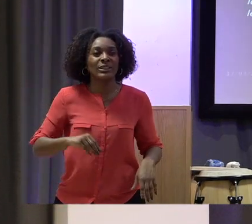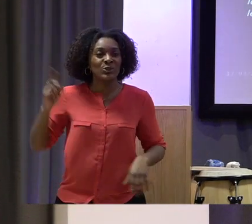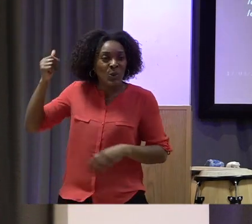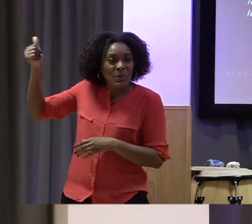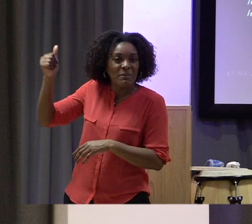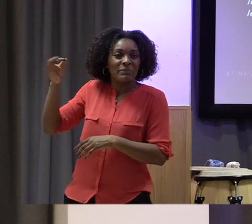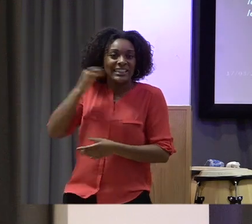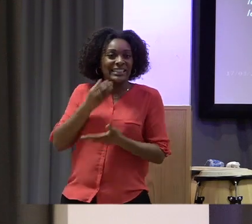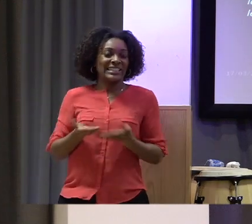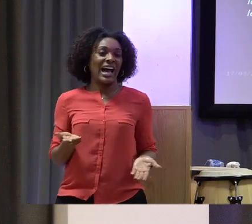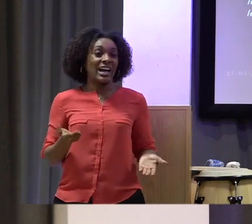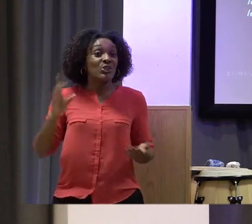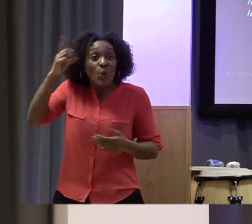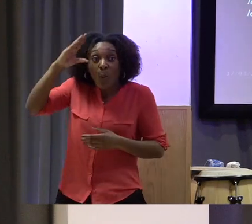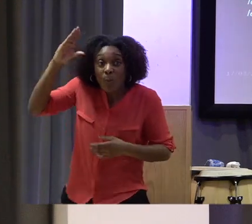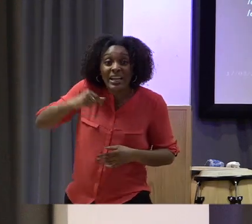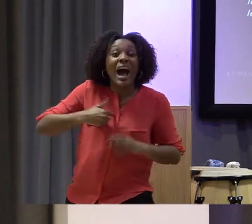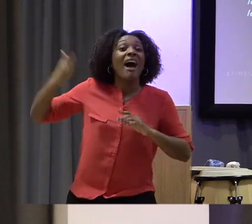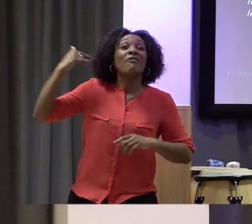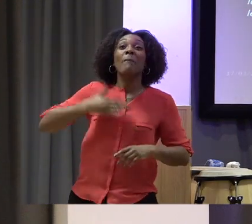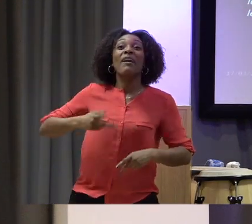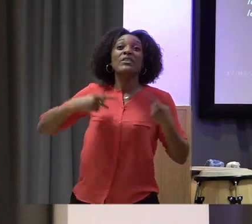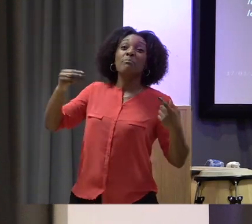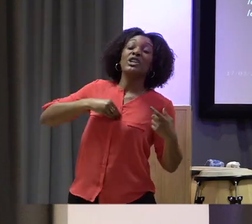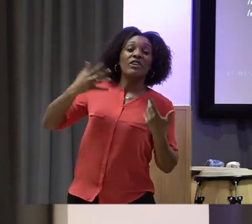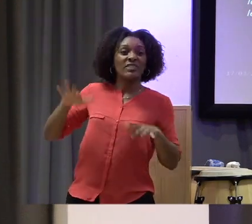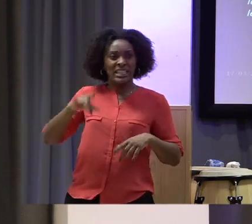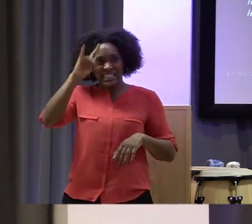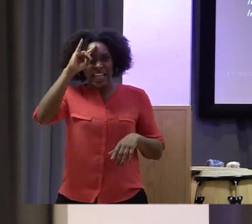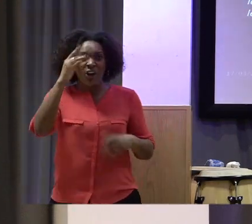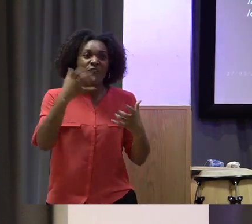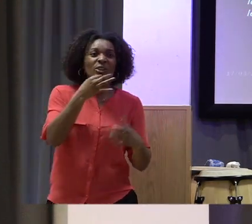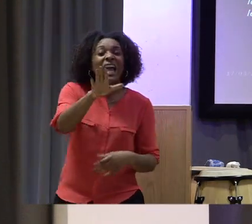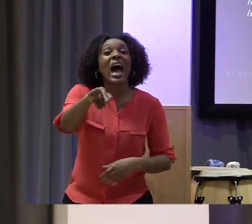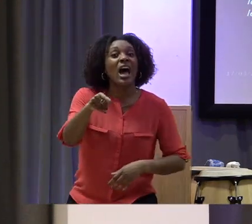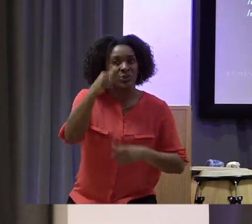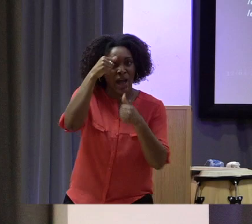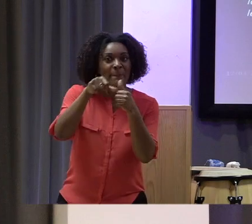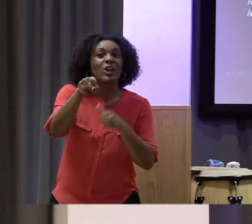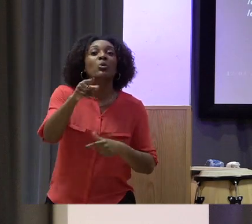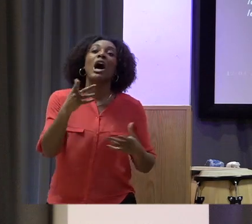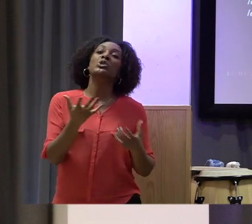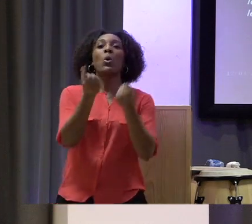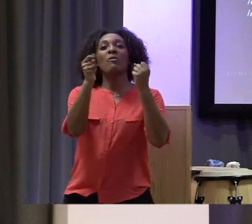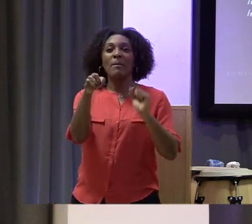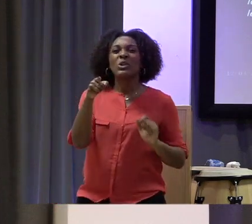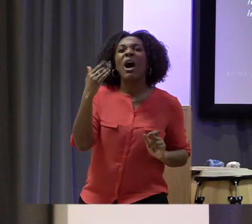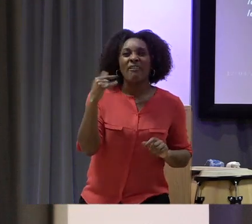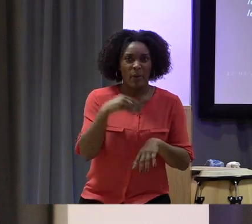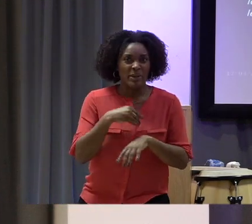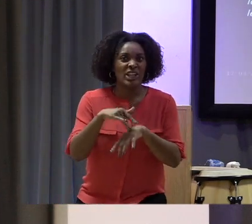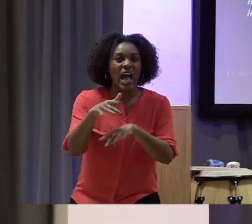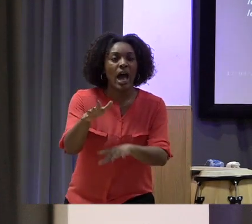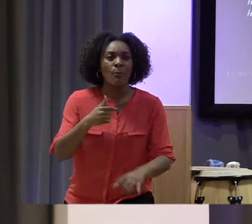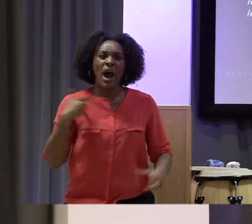iniquités. C'est oublié. Alors le diable, oui, j'ai fait ça, mais Dieu a effacé. Boum.